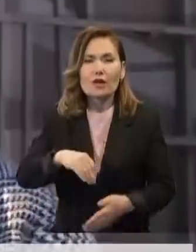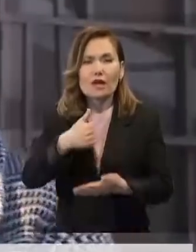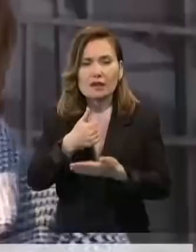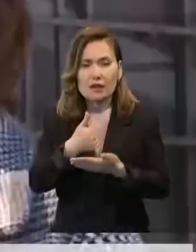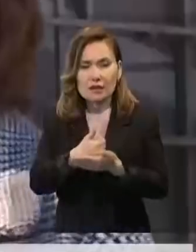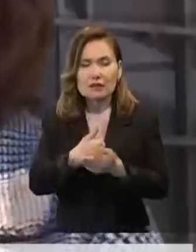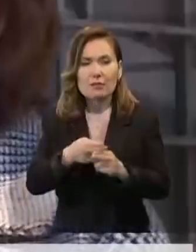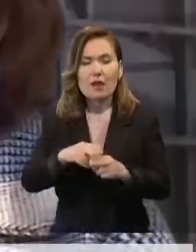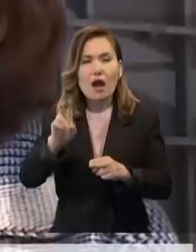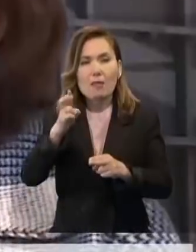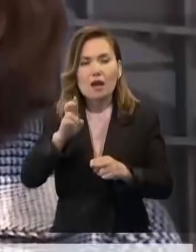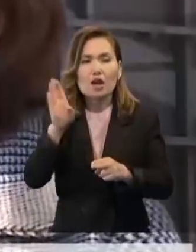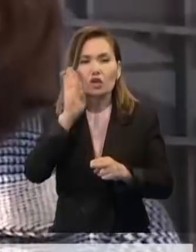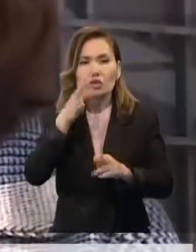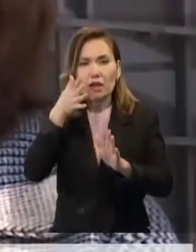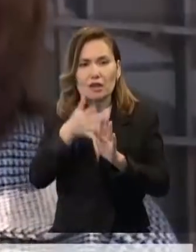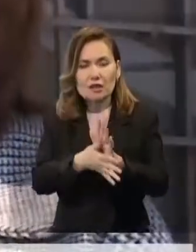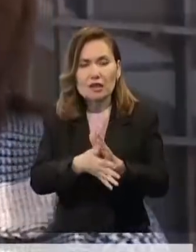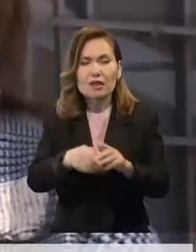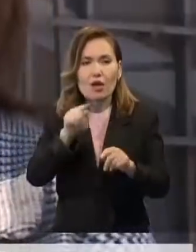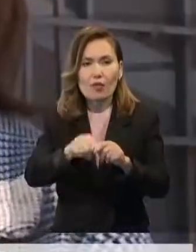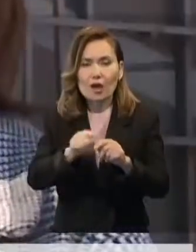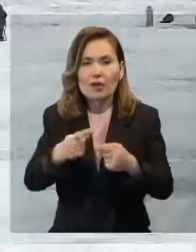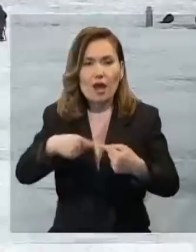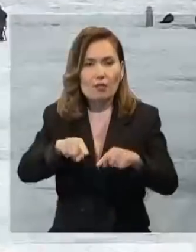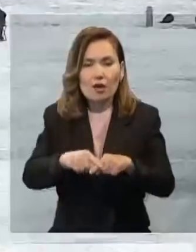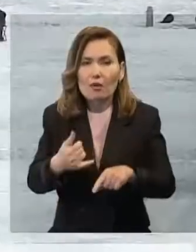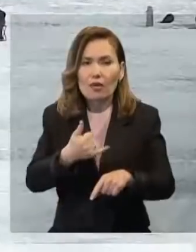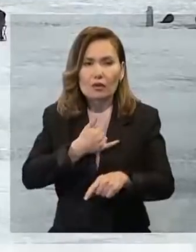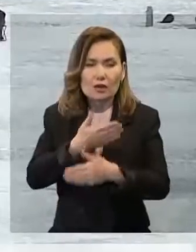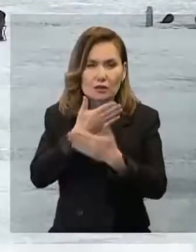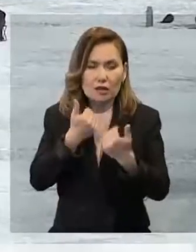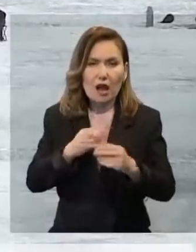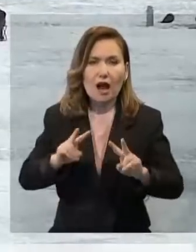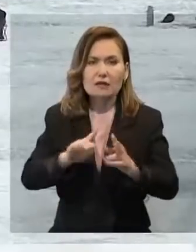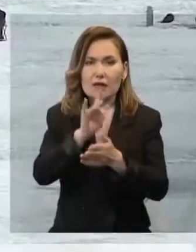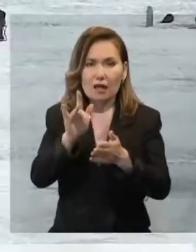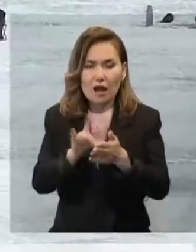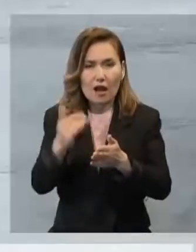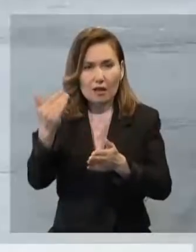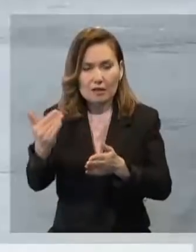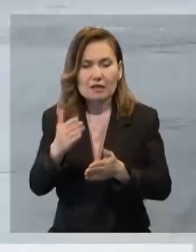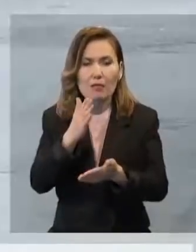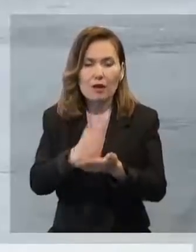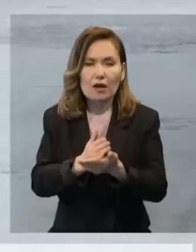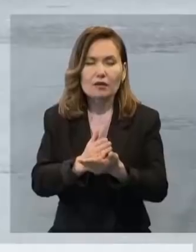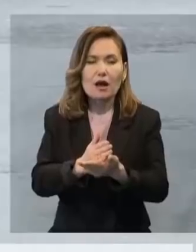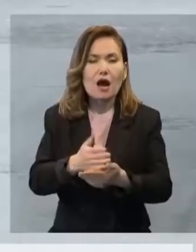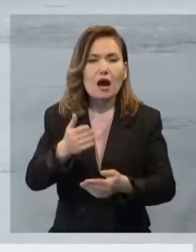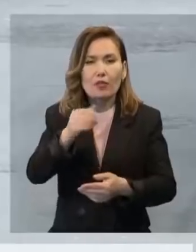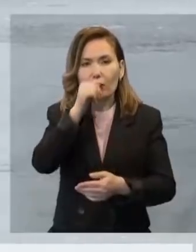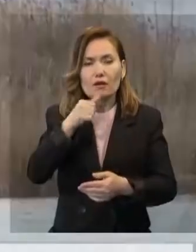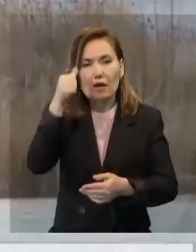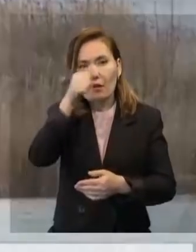жасайтын жаңағы мекеме жоқ, біреу ғана. Ол Нұр-Сұлтан қаласының филиалы болып табылады. Алдыңғы жылдары